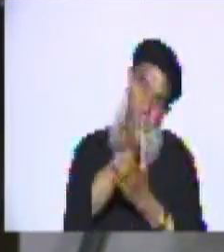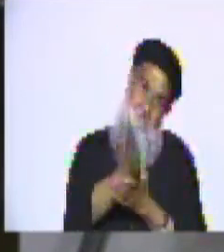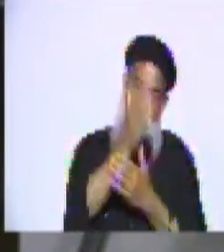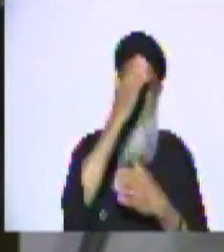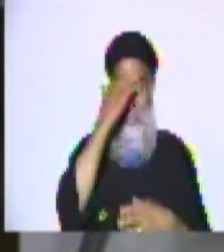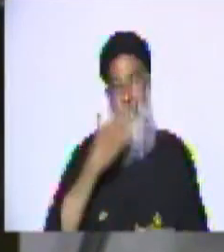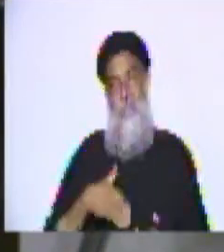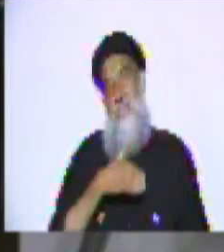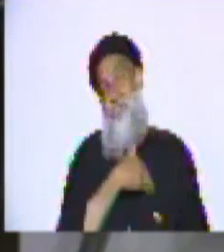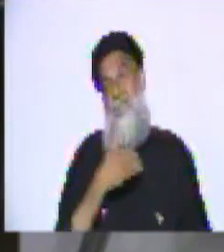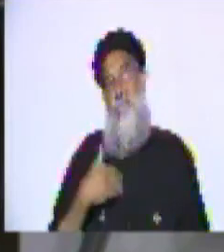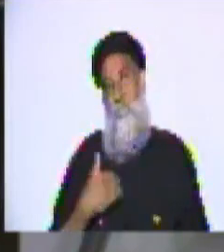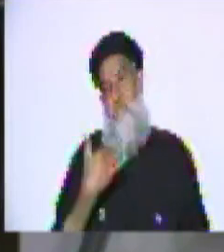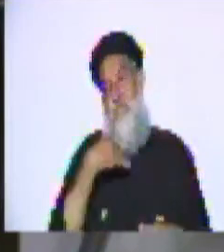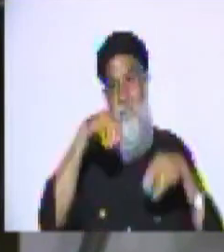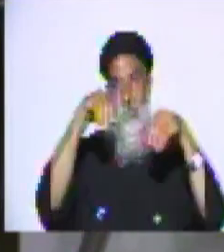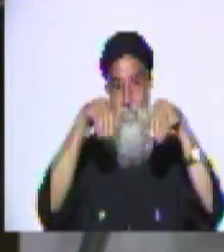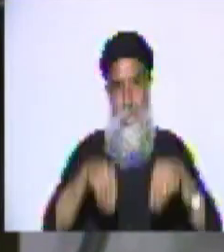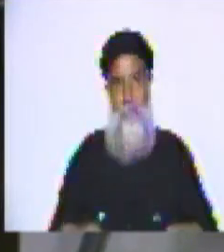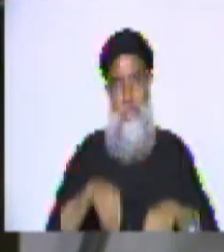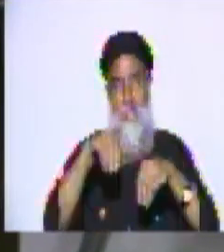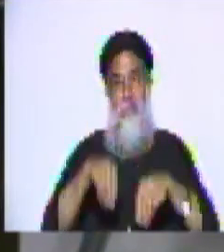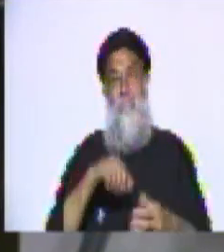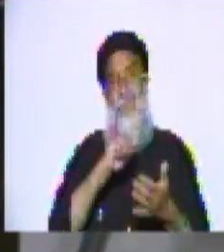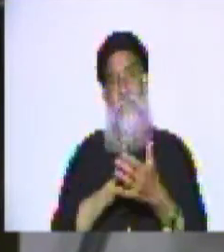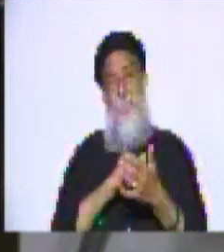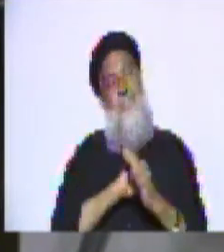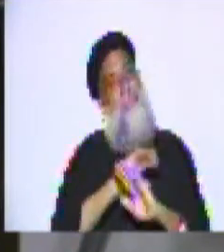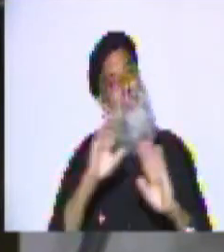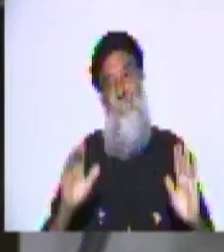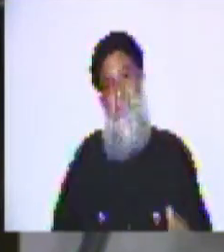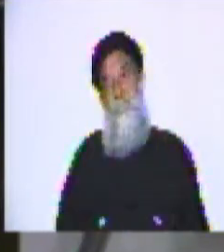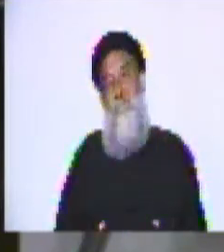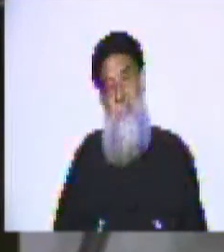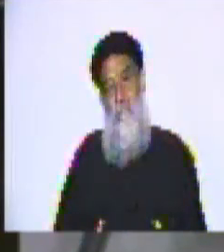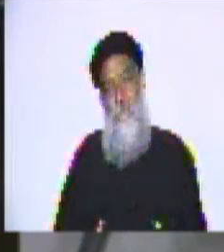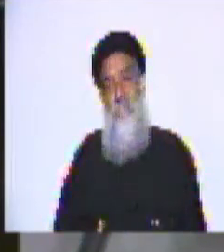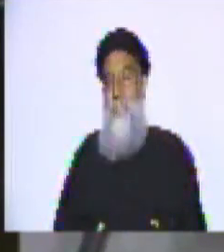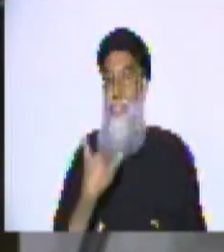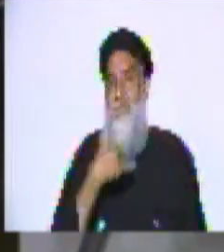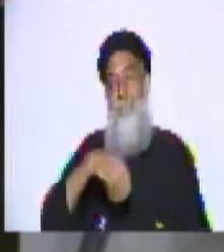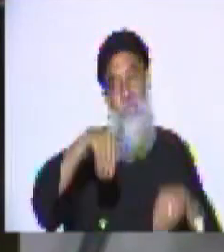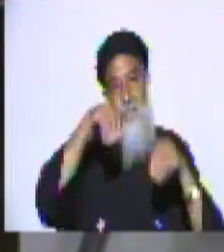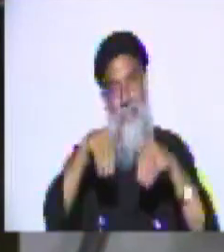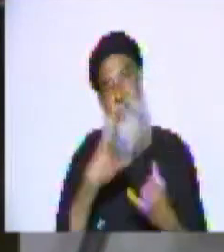الكنيسة. مفيش معمودية في البيوت دي في الكنيسة. مفيش